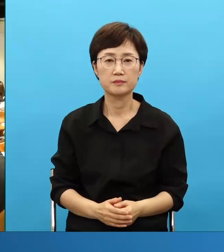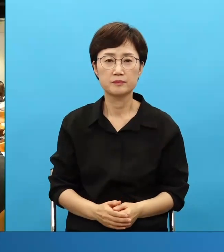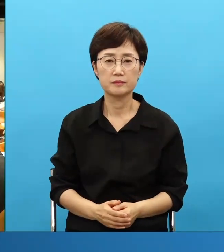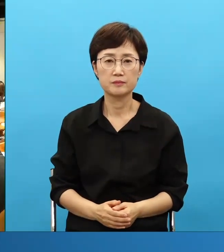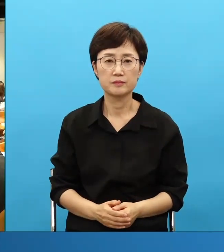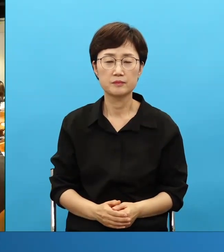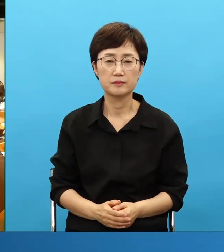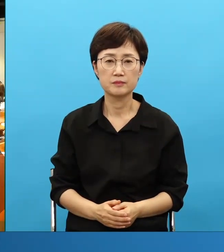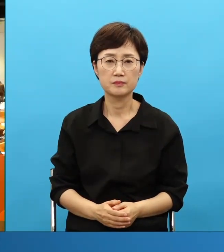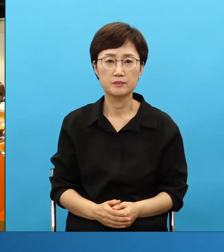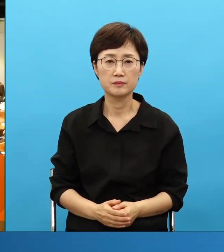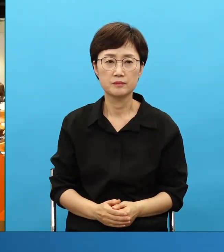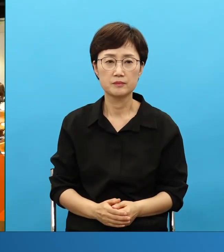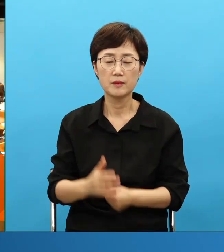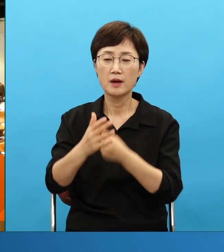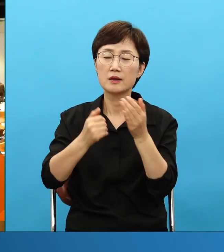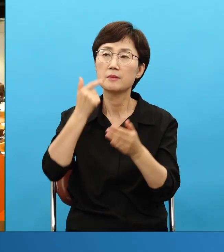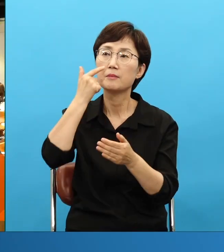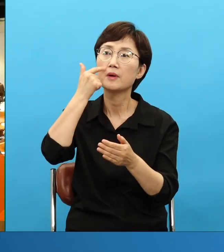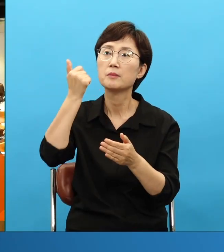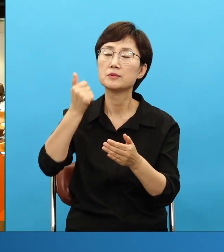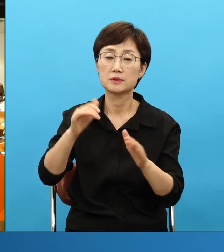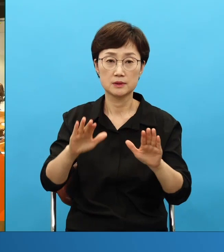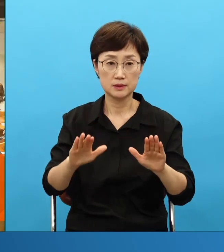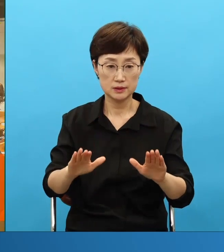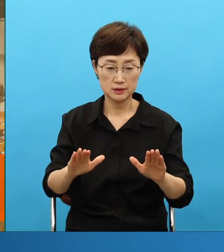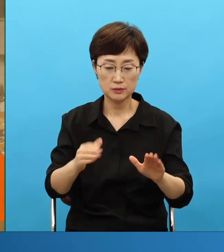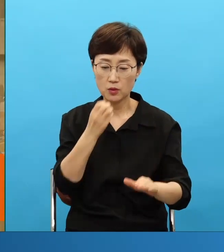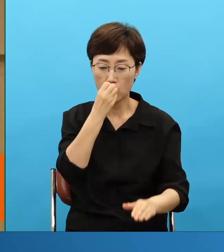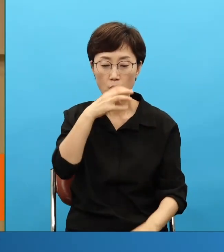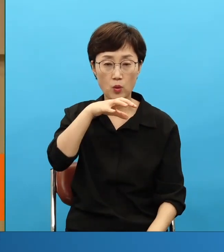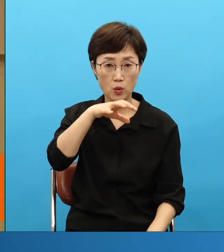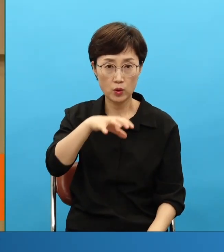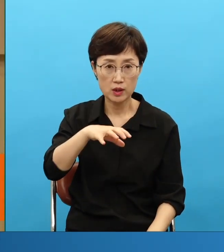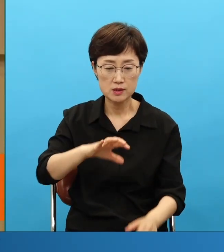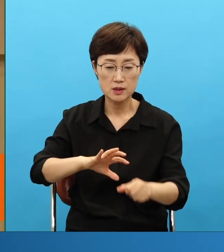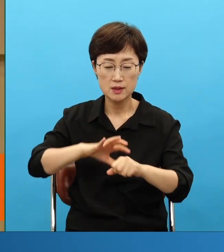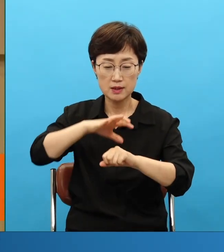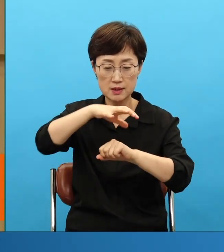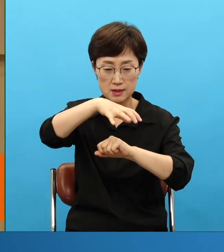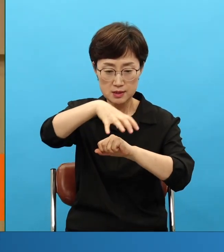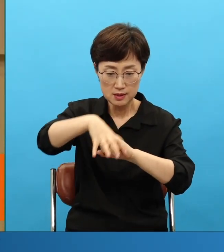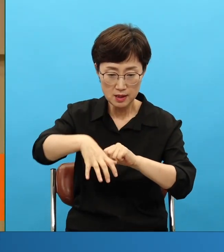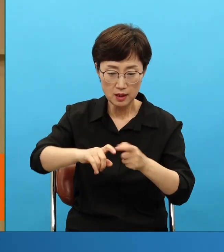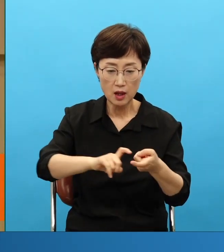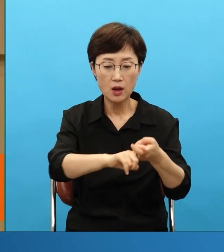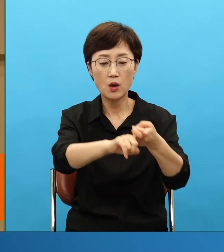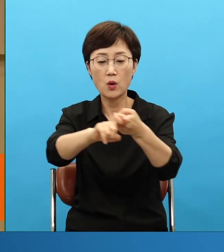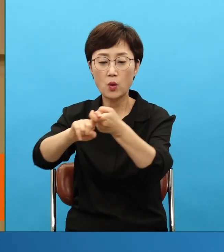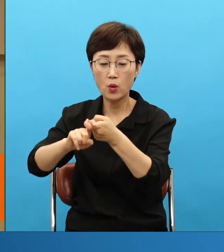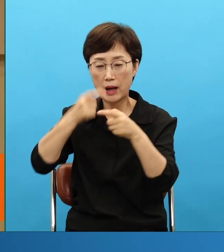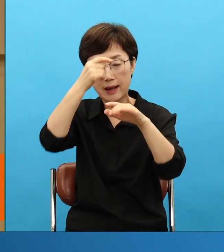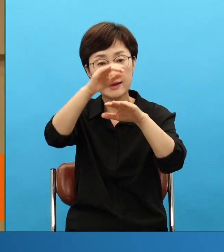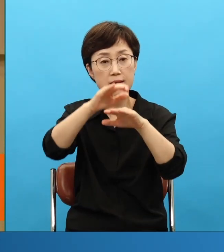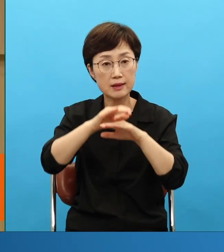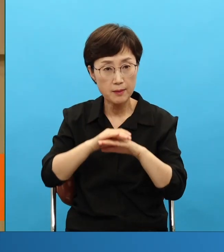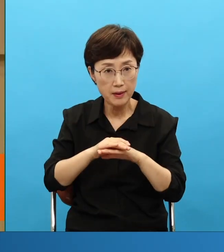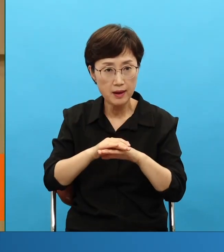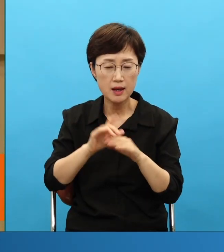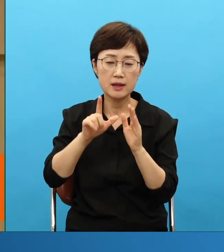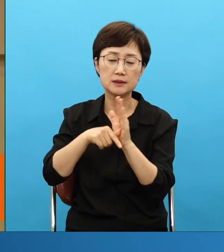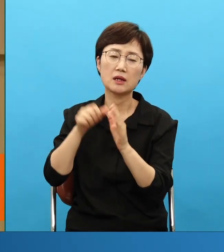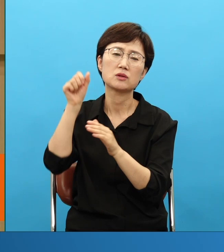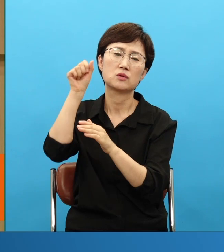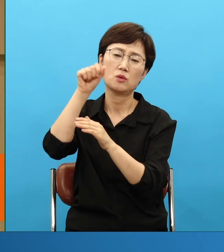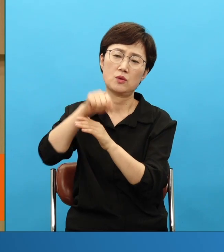하나님 아버지, 세계 공동체 예배를 홍콩에서 들을 수 있게 하시니 진심으로 감사를 드립니다. Dear Heavenly Father, we sincerely thank